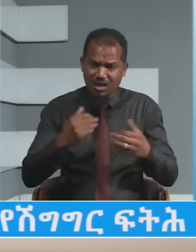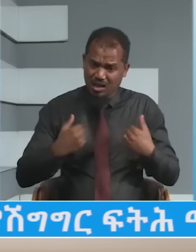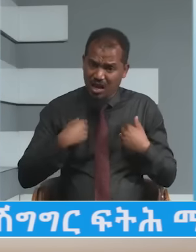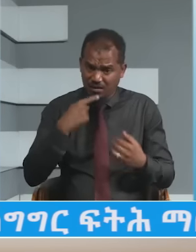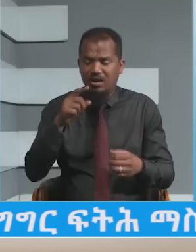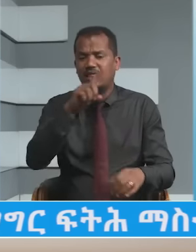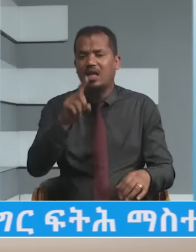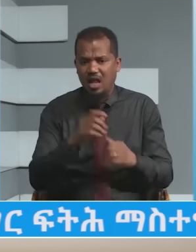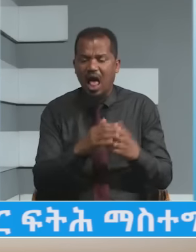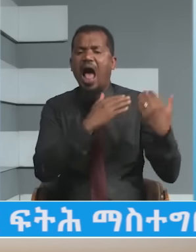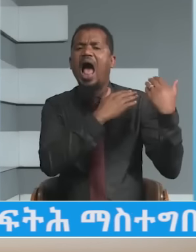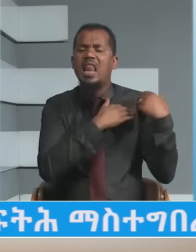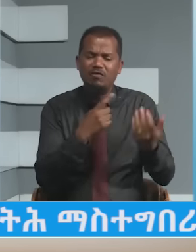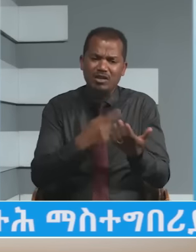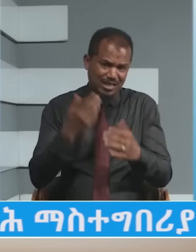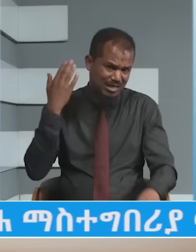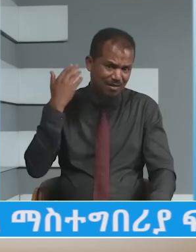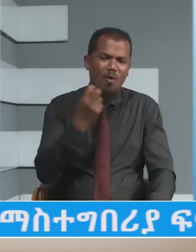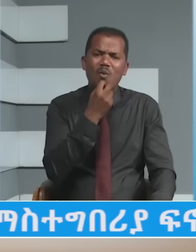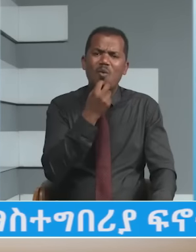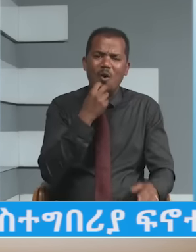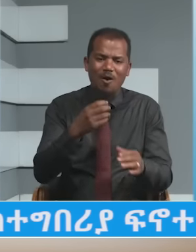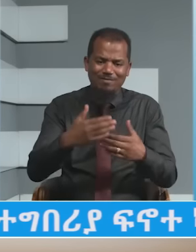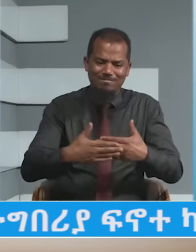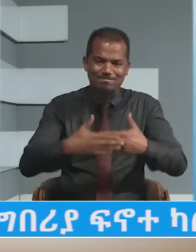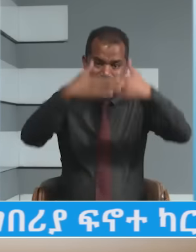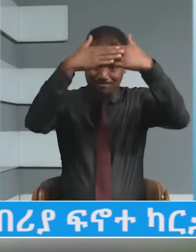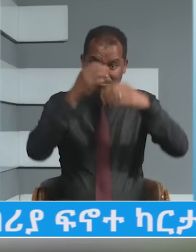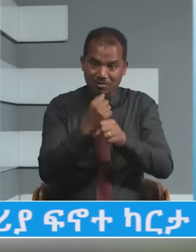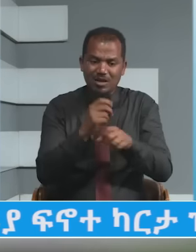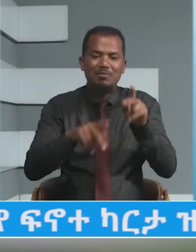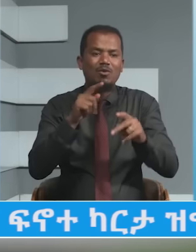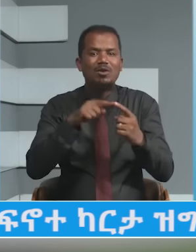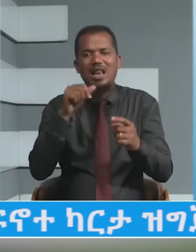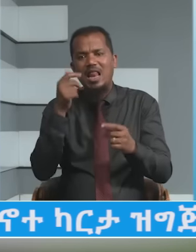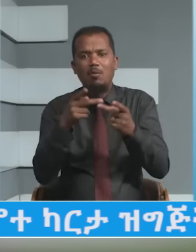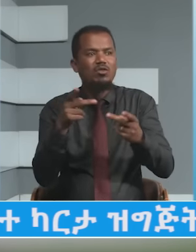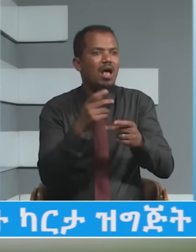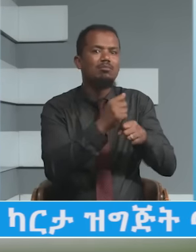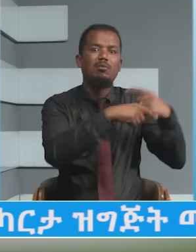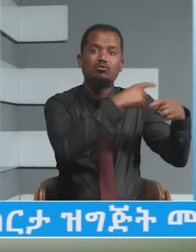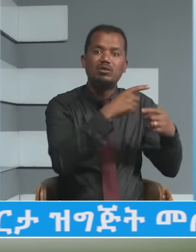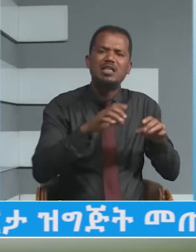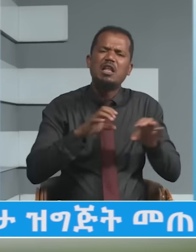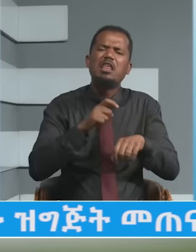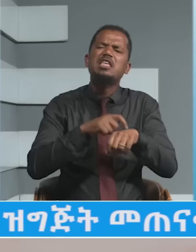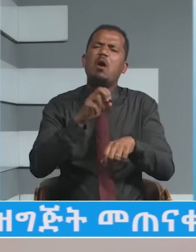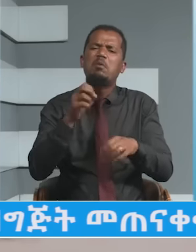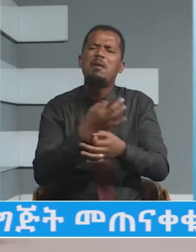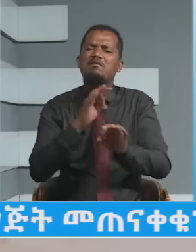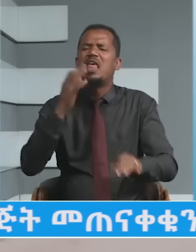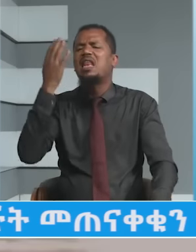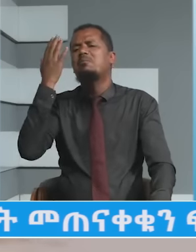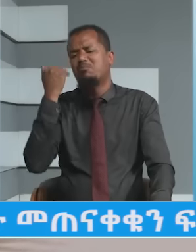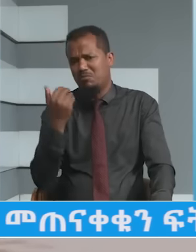መፍትሄ ካለ ብለን ጠይቀናል። ኃላፊው ከዚህ ቀደም ውሃውን በመገደብ ህብረተሰቡን ወደ ሌላ አካባቢ በመውሰድ የተደረጉ ጊዜያዊ